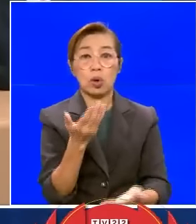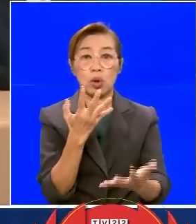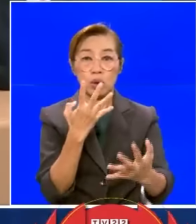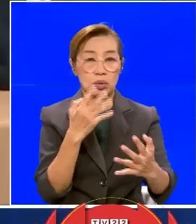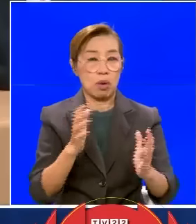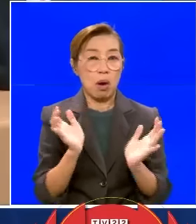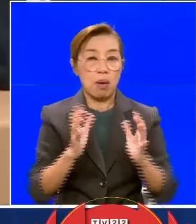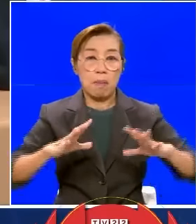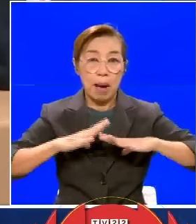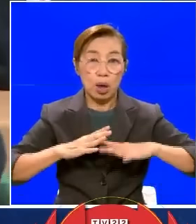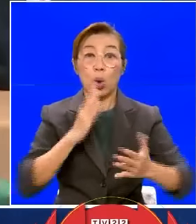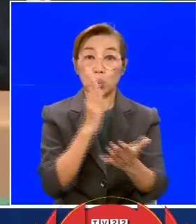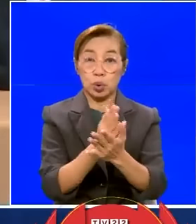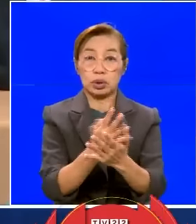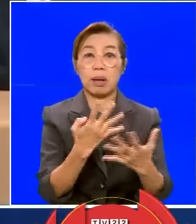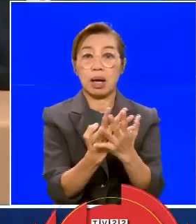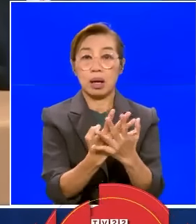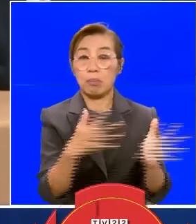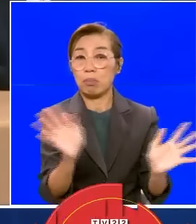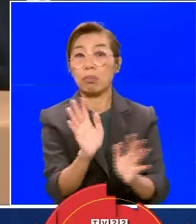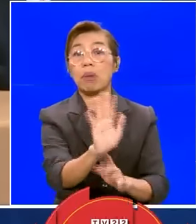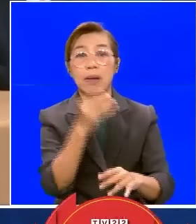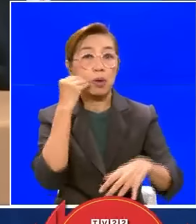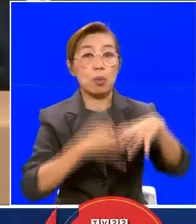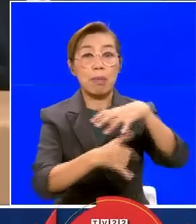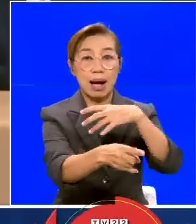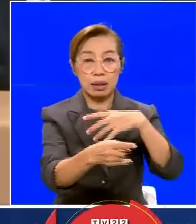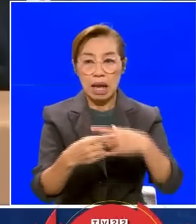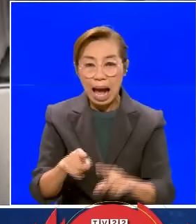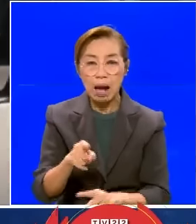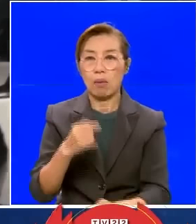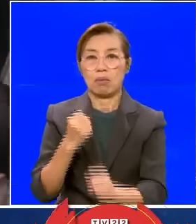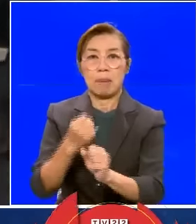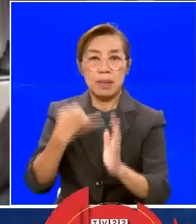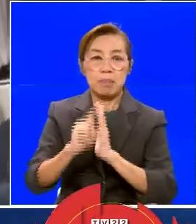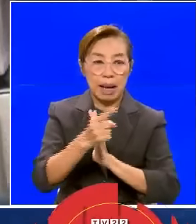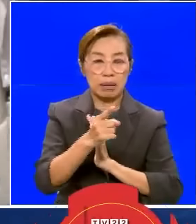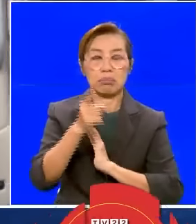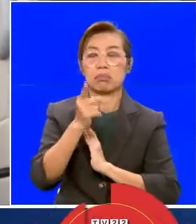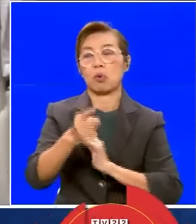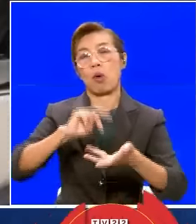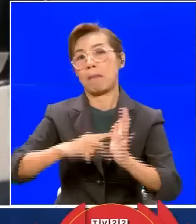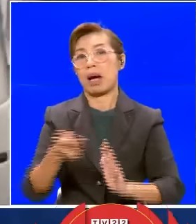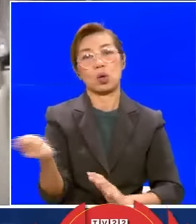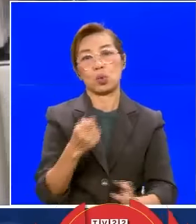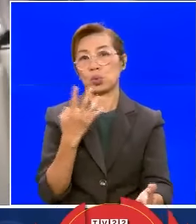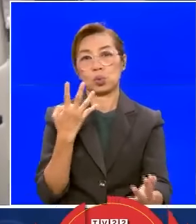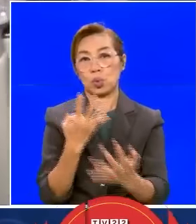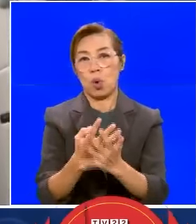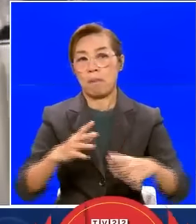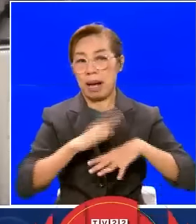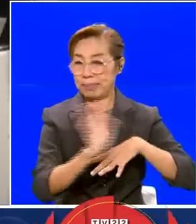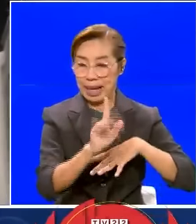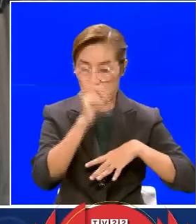จำอันนี้คุณเทพไทยอ้างว่าเป็นแนวปฏิบัติของทางกรมราชทัณฑ์กับทางกรมคุมประพฤติซึ่งเขาบอกเขาเองเนี่ยมีประสบการณ์ตรง